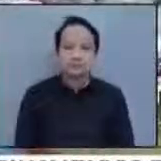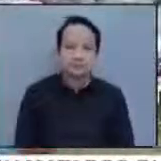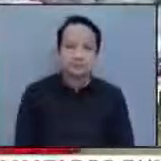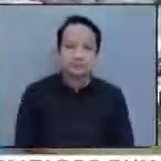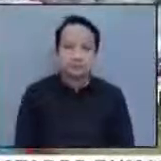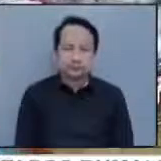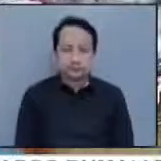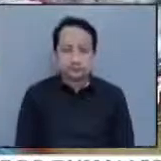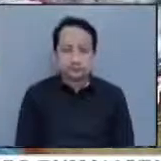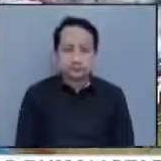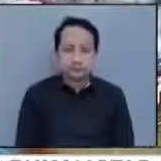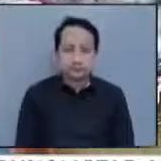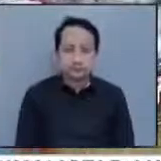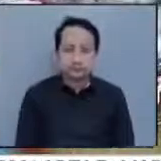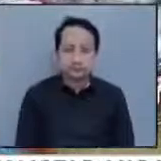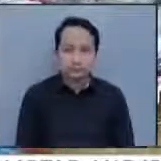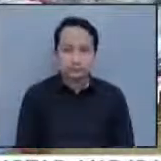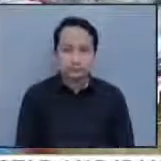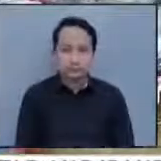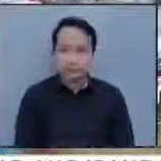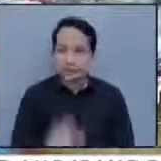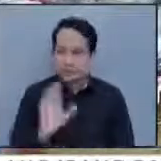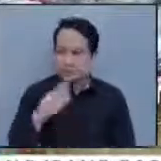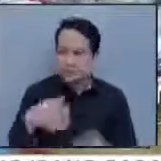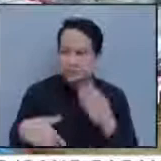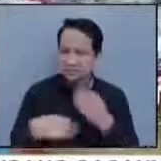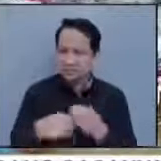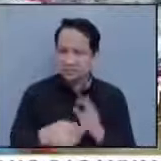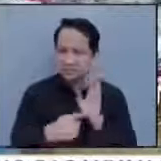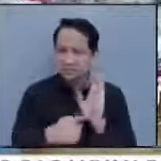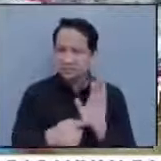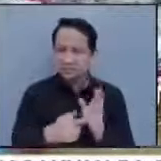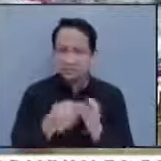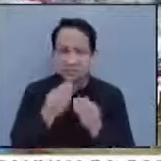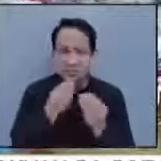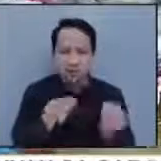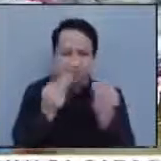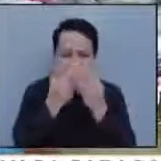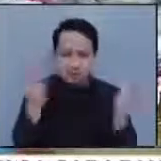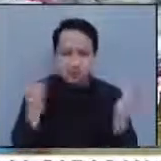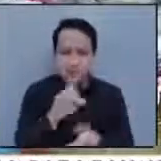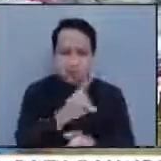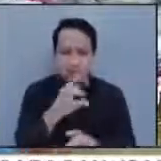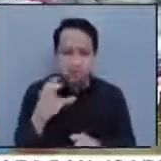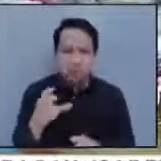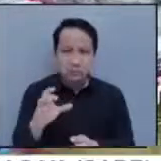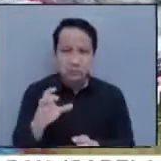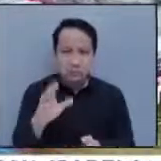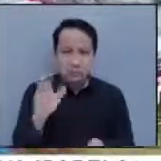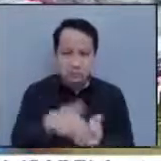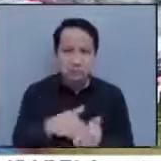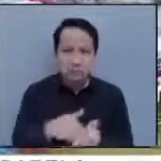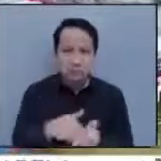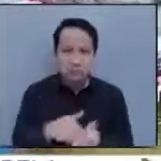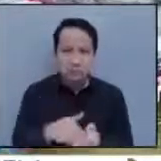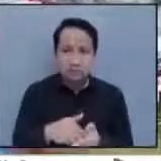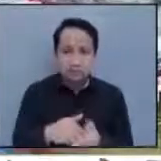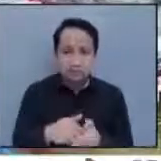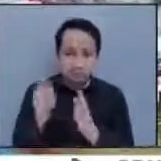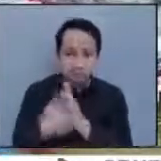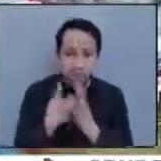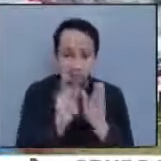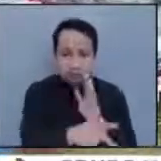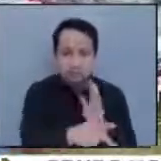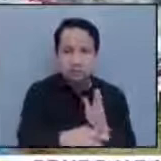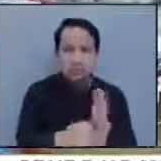Rise and Shine Pilipinas. Dayan, matapos nga mapaulat na nasa 100,000 manok ang kailangang